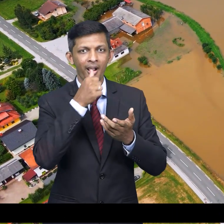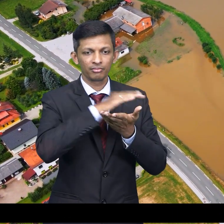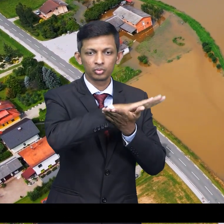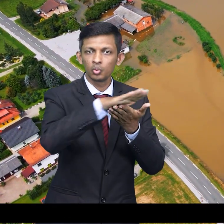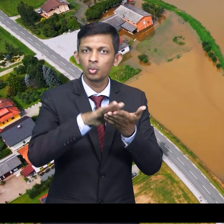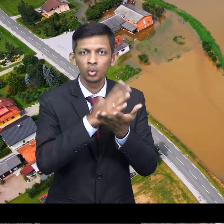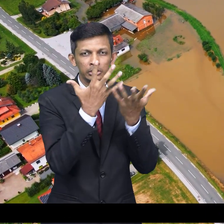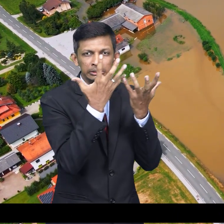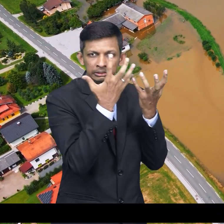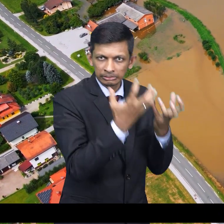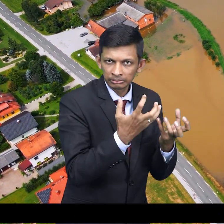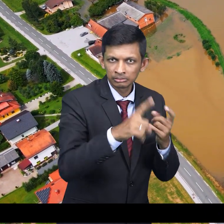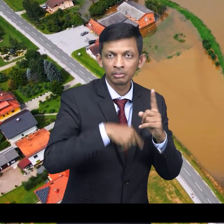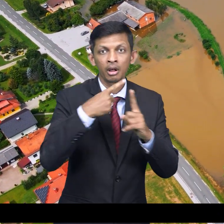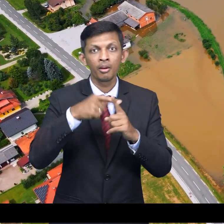सूखा और बाढ़।